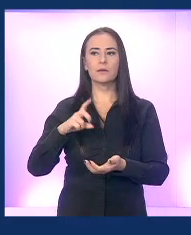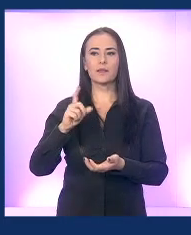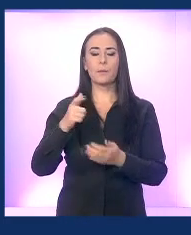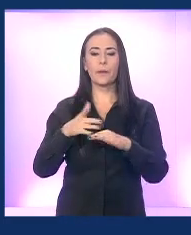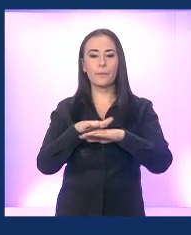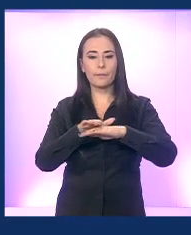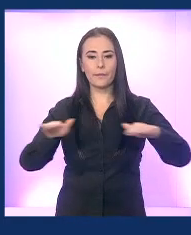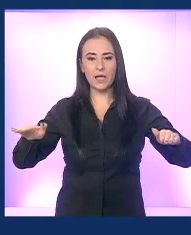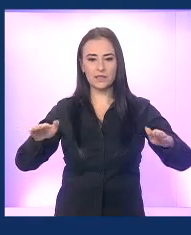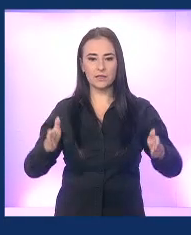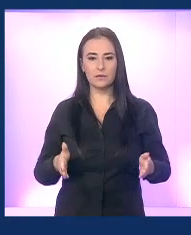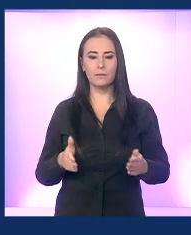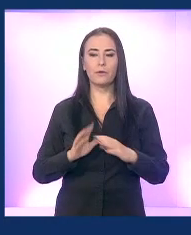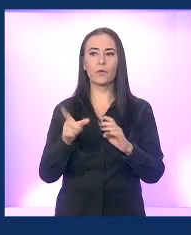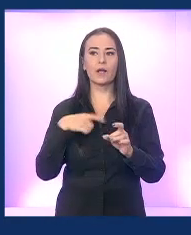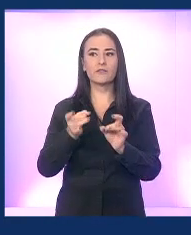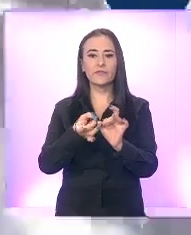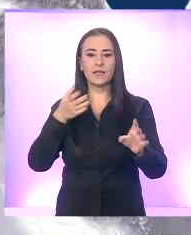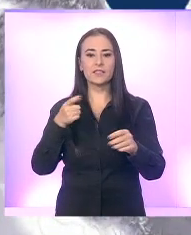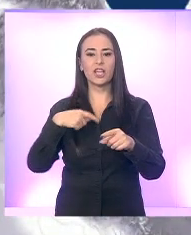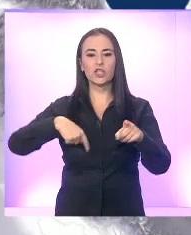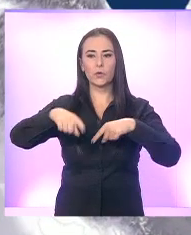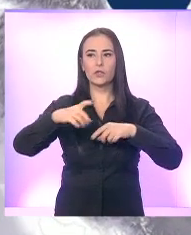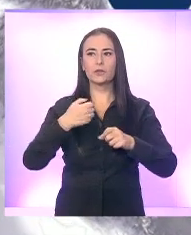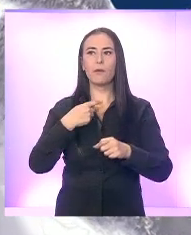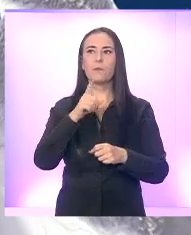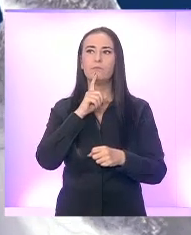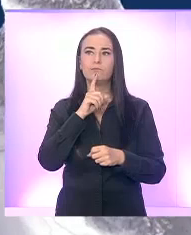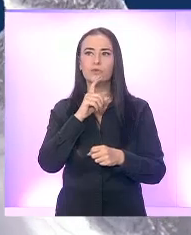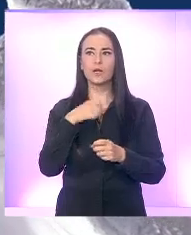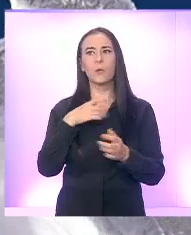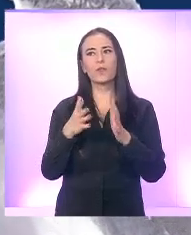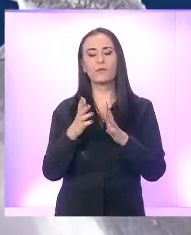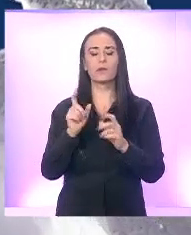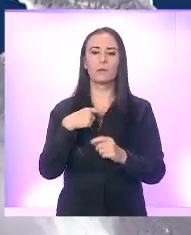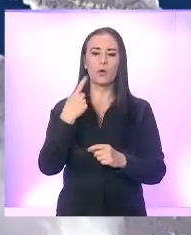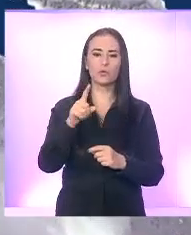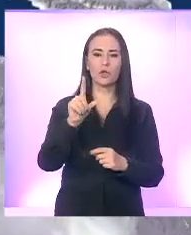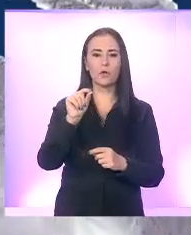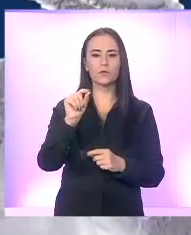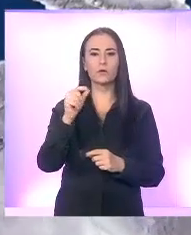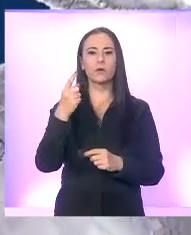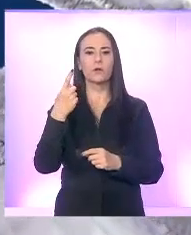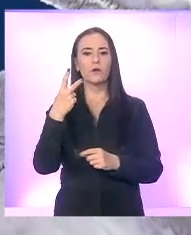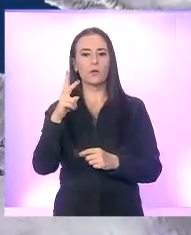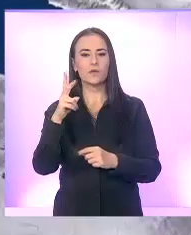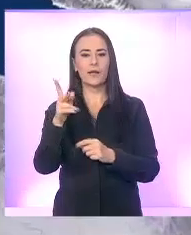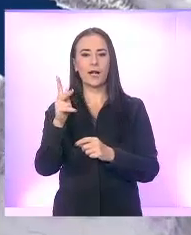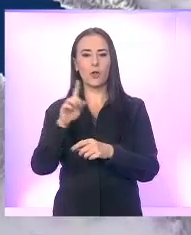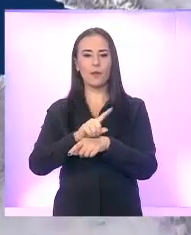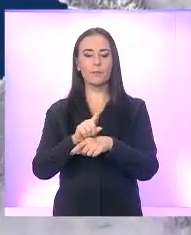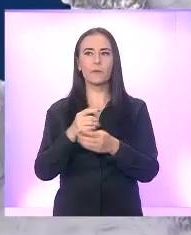marfă, pentru că acolo vitezele de circulație sunt și mai mici, undeva la 20-30 de kilometri viteza medie de circulație